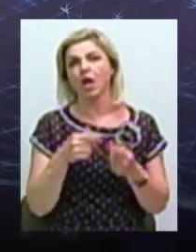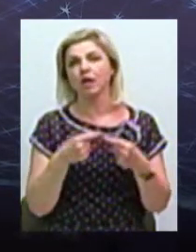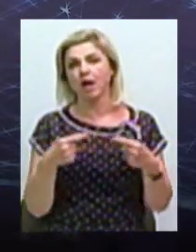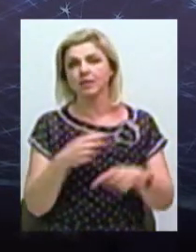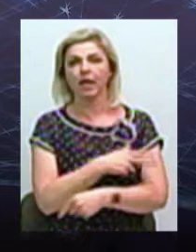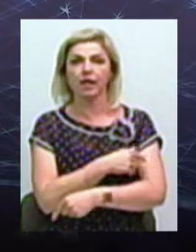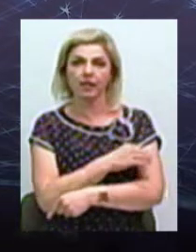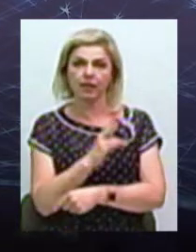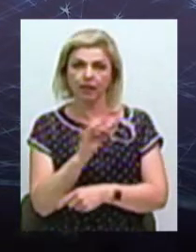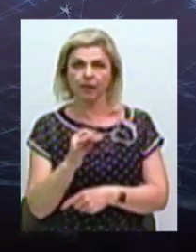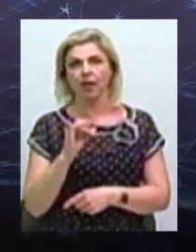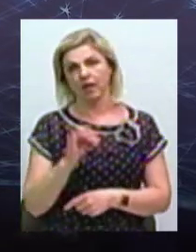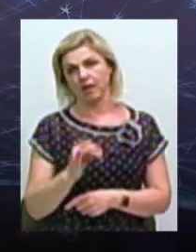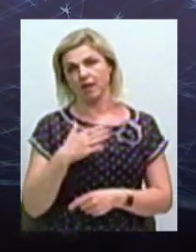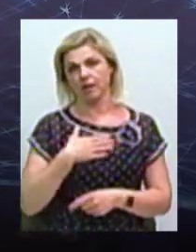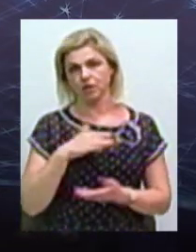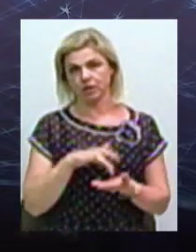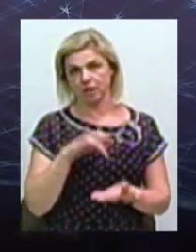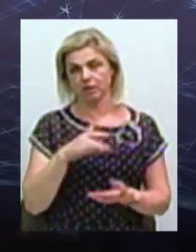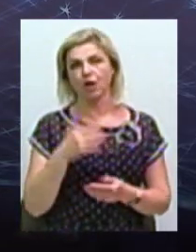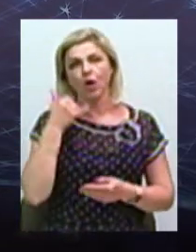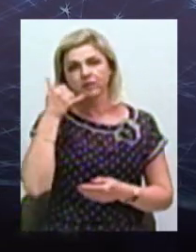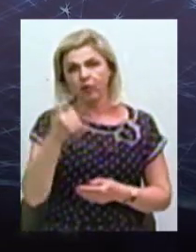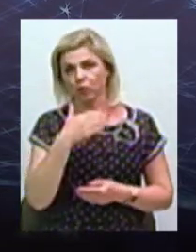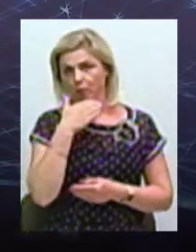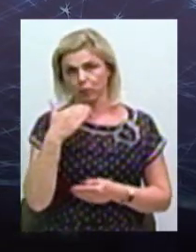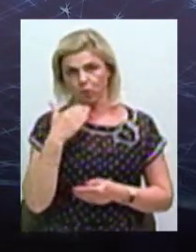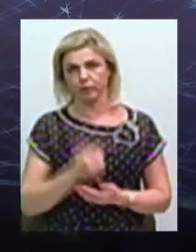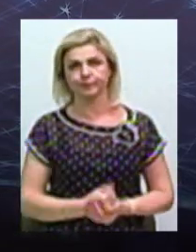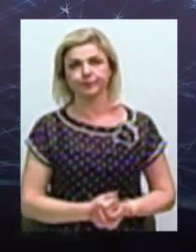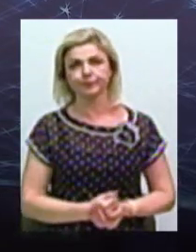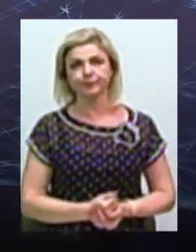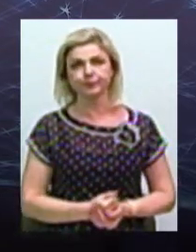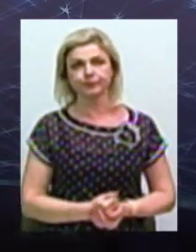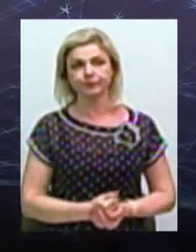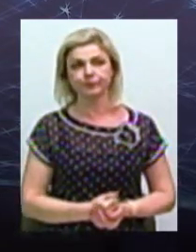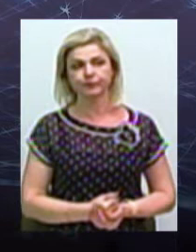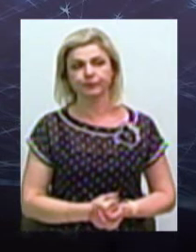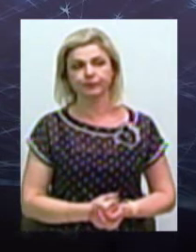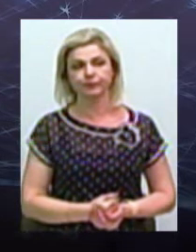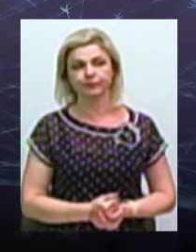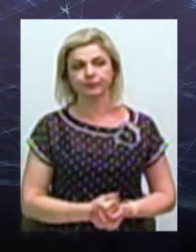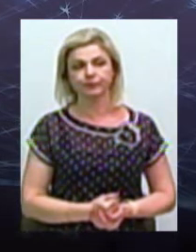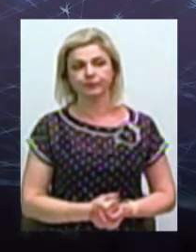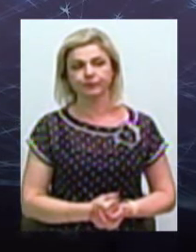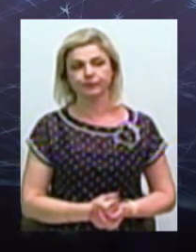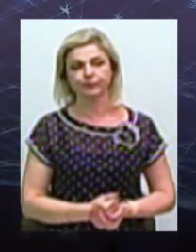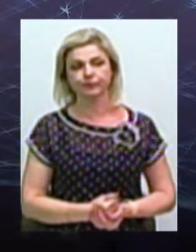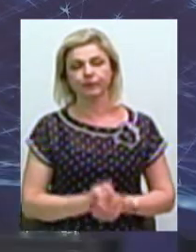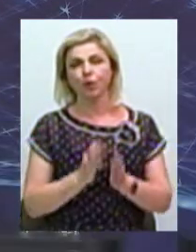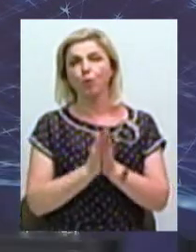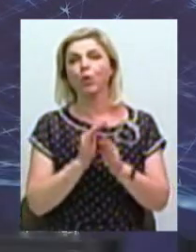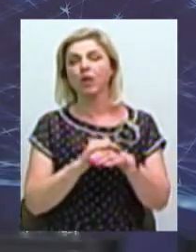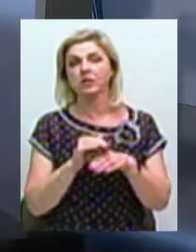наш центр тоже. Тому багато дзвінків поступає. Я б сказав, актуально. Будь ласка, Анастасія, ваша думка,